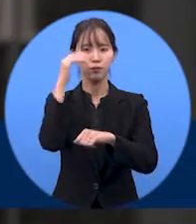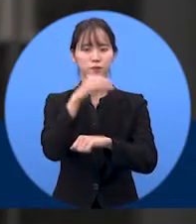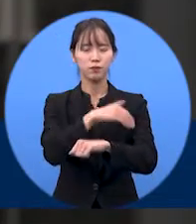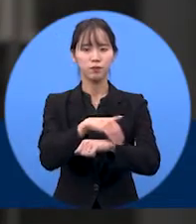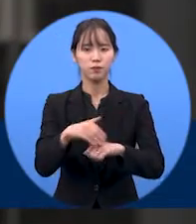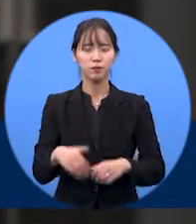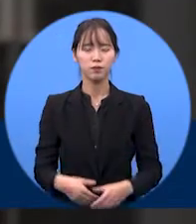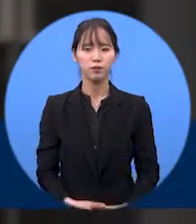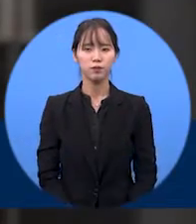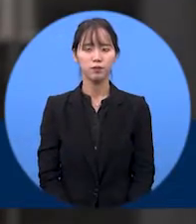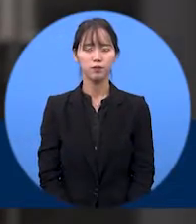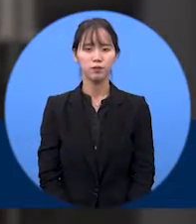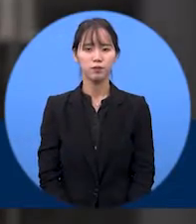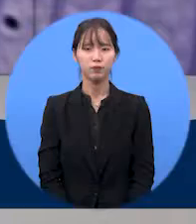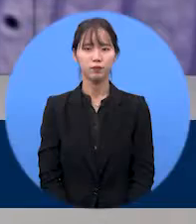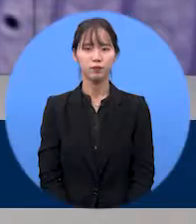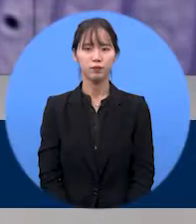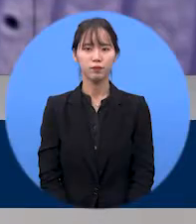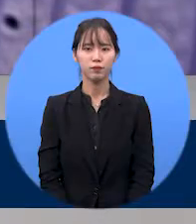증진될 것으로 보입니다.